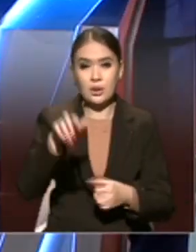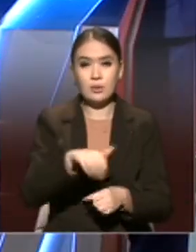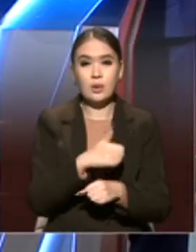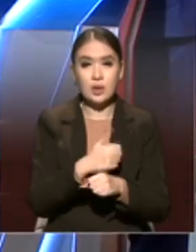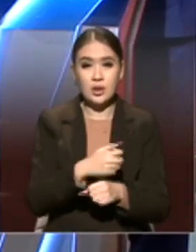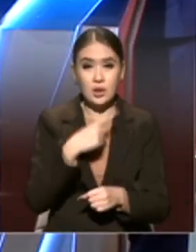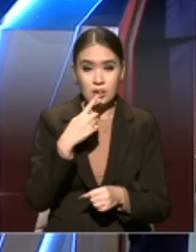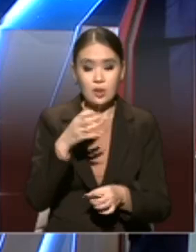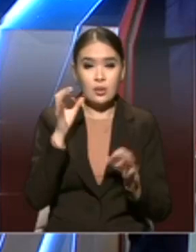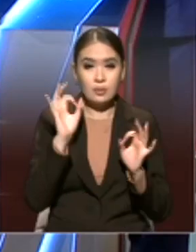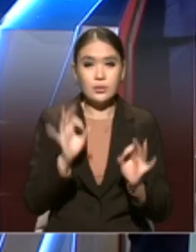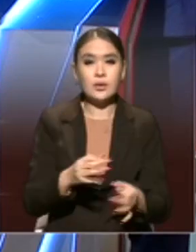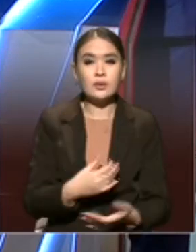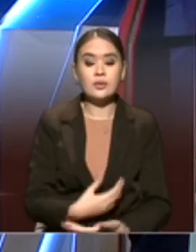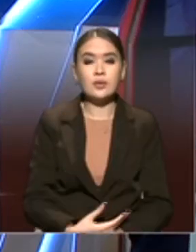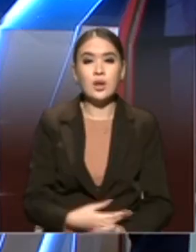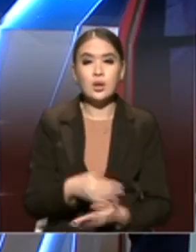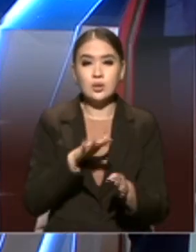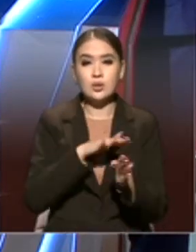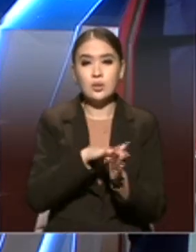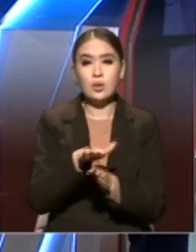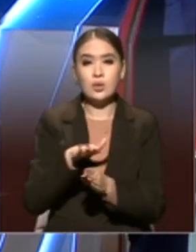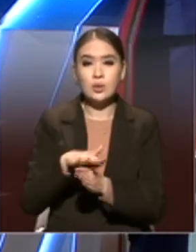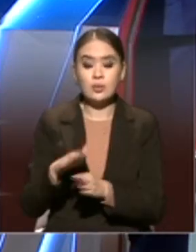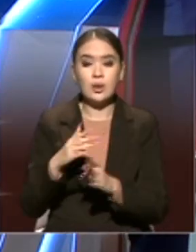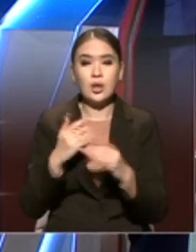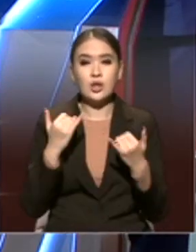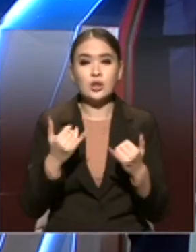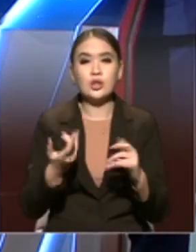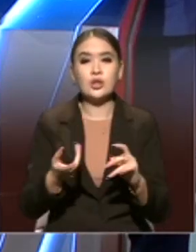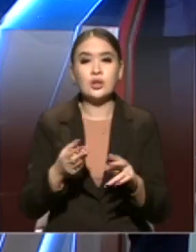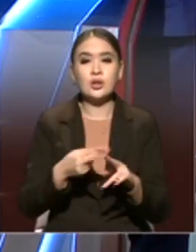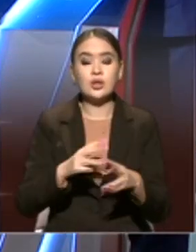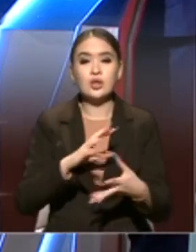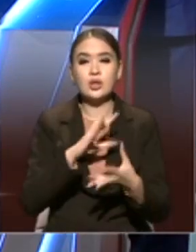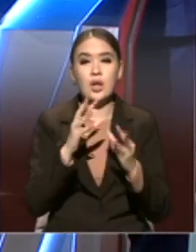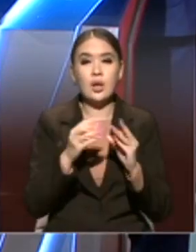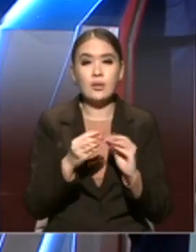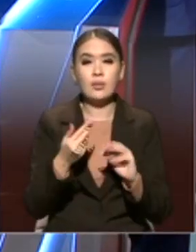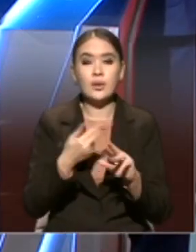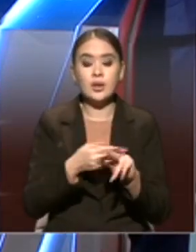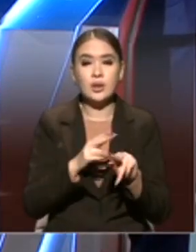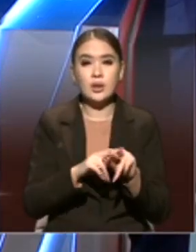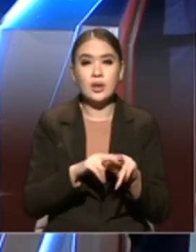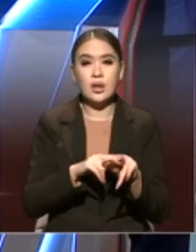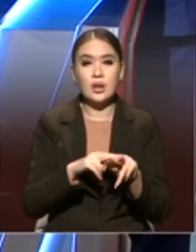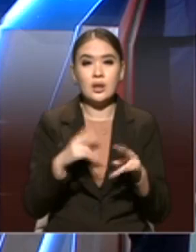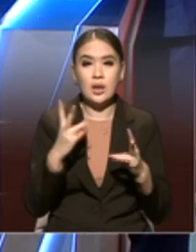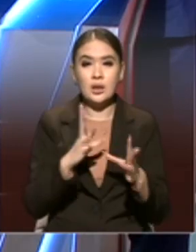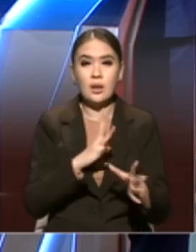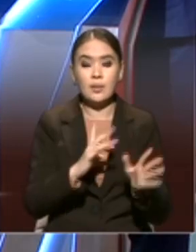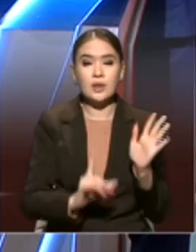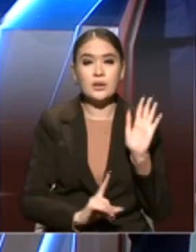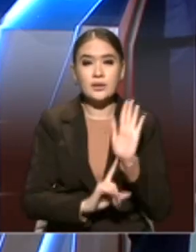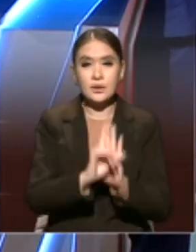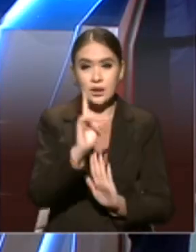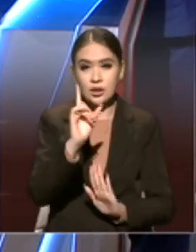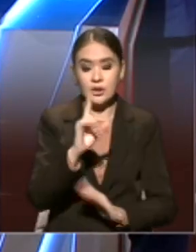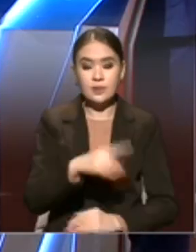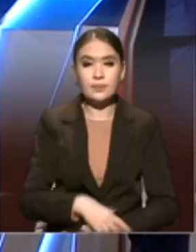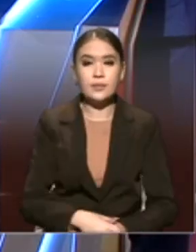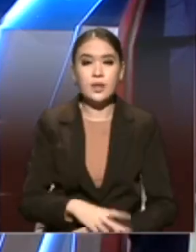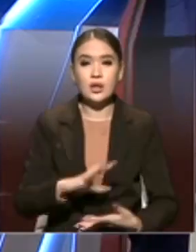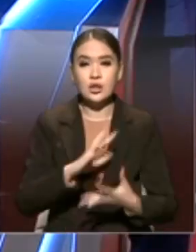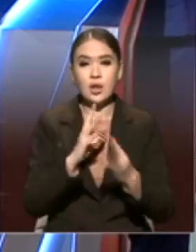ғой. Солай емес пе? Иә, толықтырып кетейін. Жалпы жаңа әріптестерімнің сөзін бөлмедім, бірақ осыдан бастауымыз керек еді деп ойлаймын.